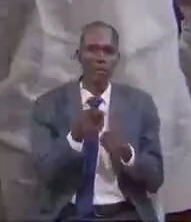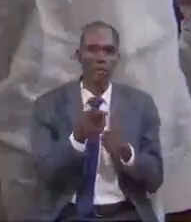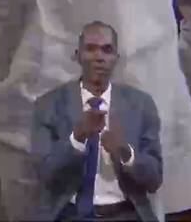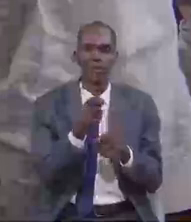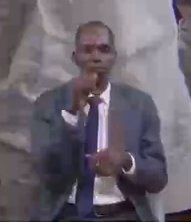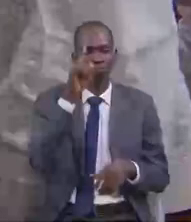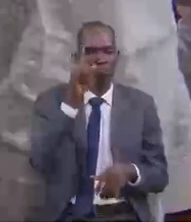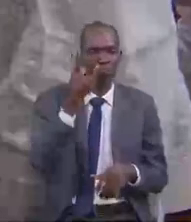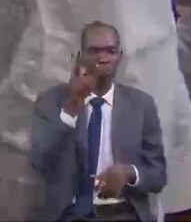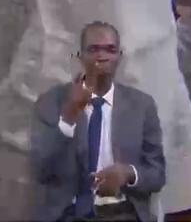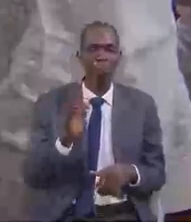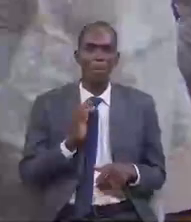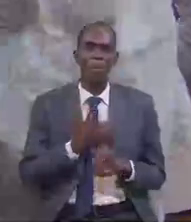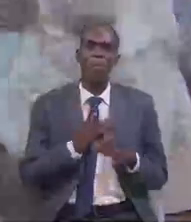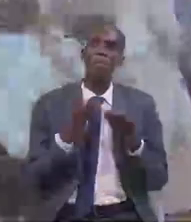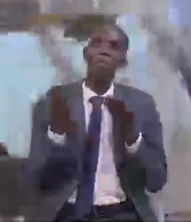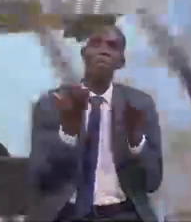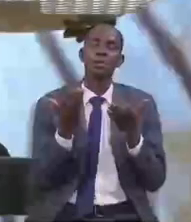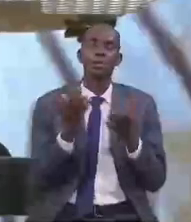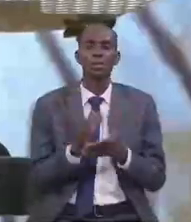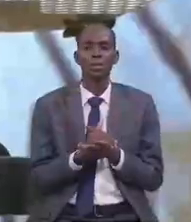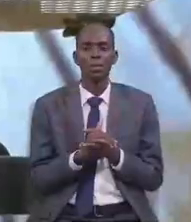que notre service.